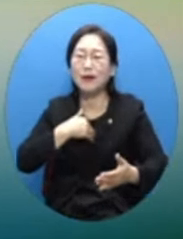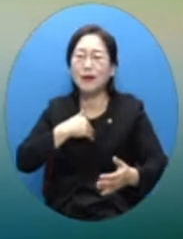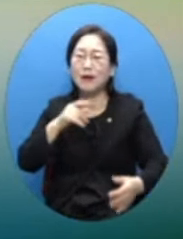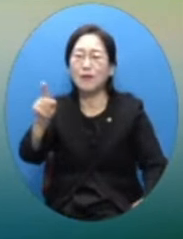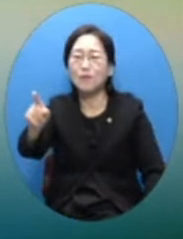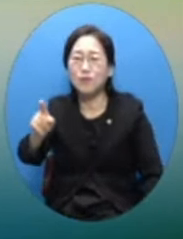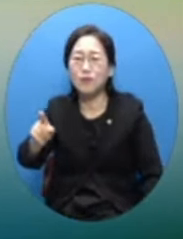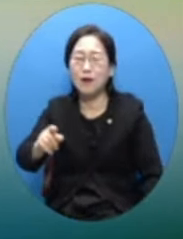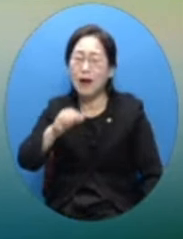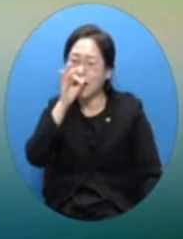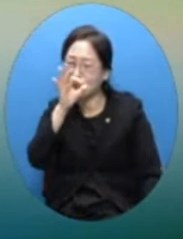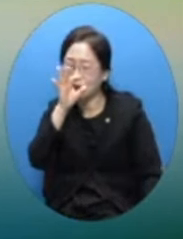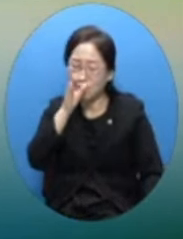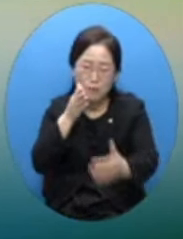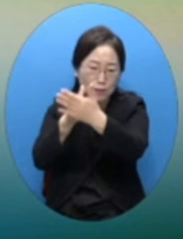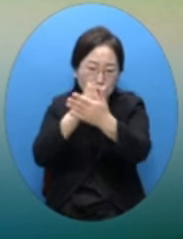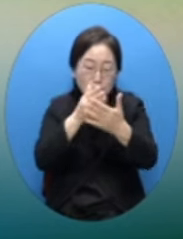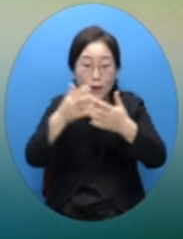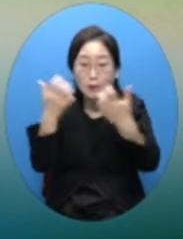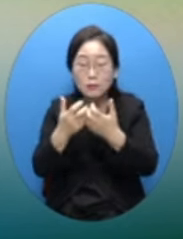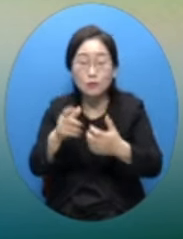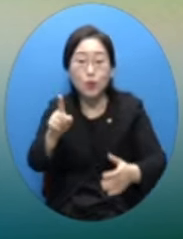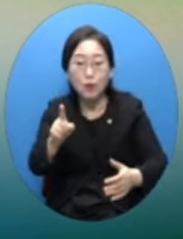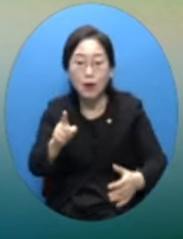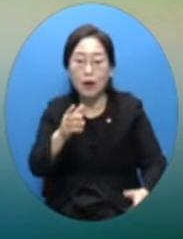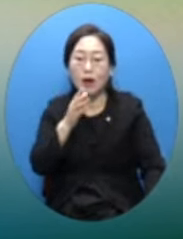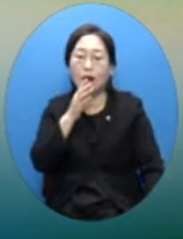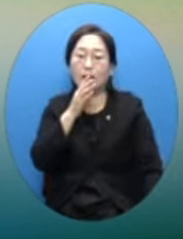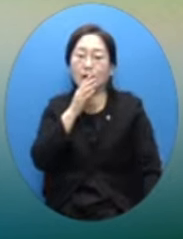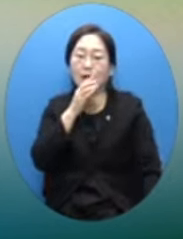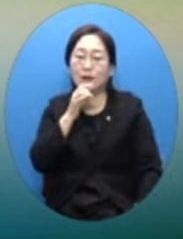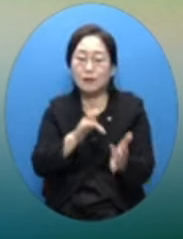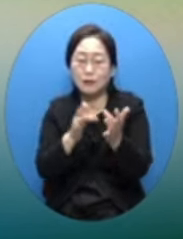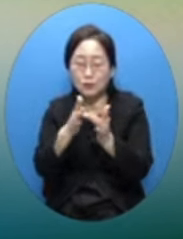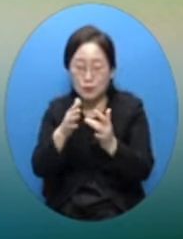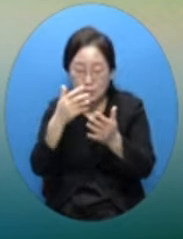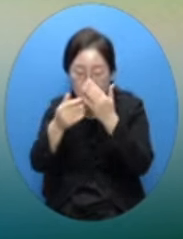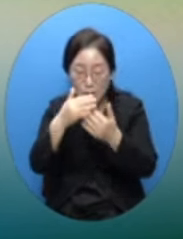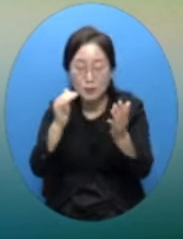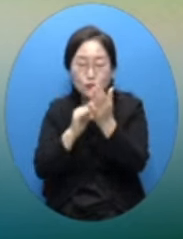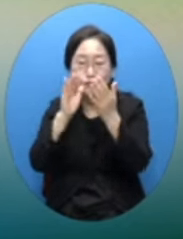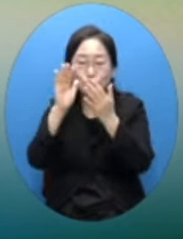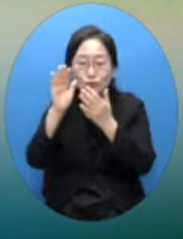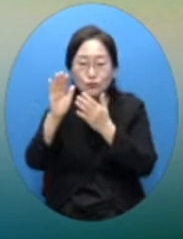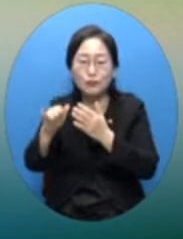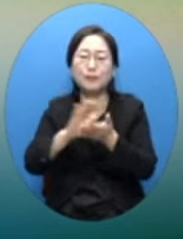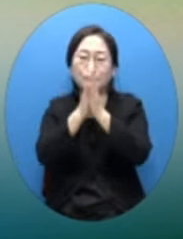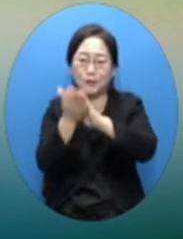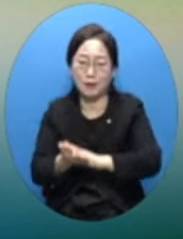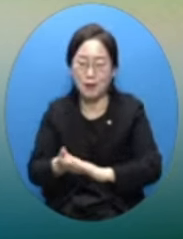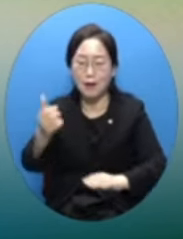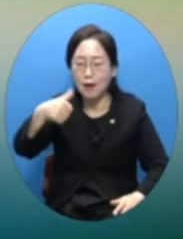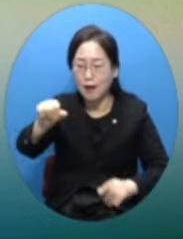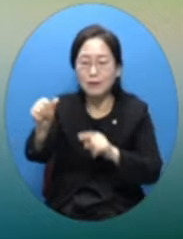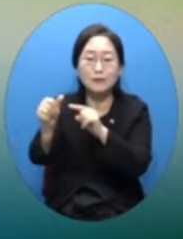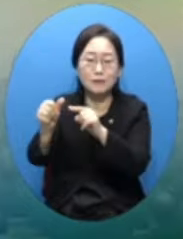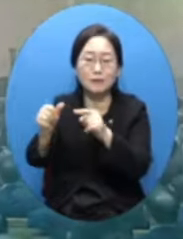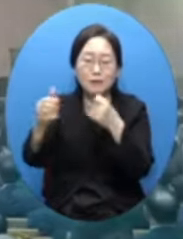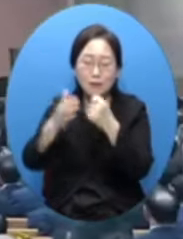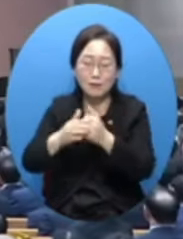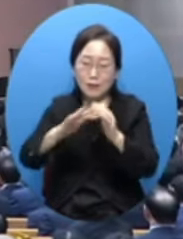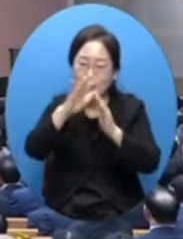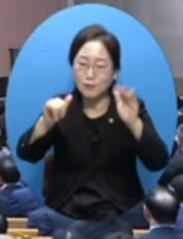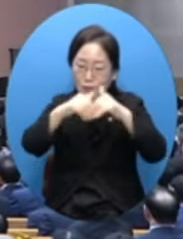있었습니다. 이렇게 고백하던 그가 그 자리에서 예수님을 만났습니다. 그래서 이 준영이 때문에 온 가족이 변화가